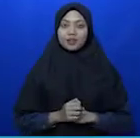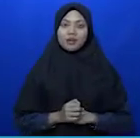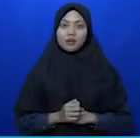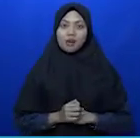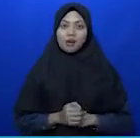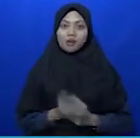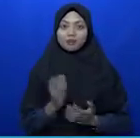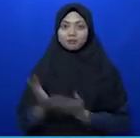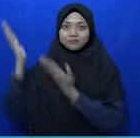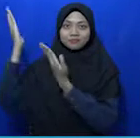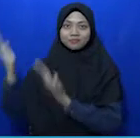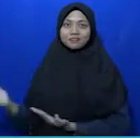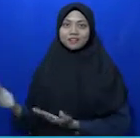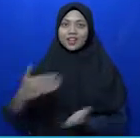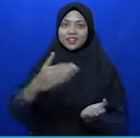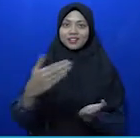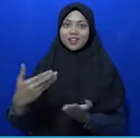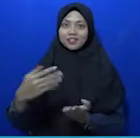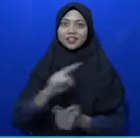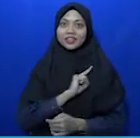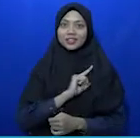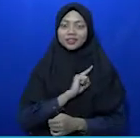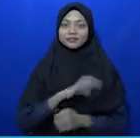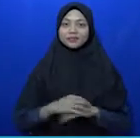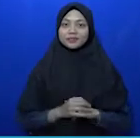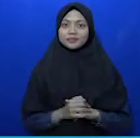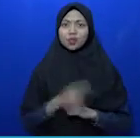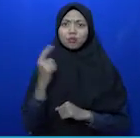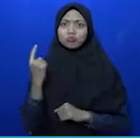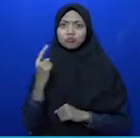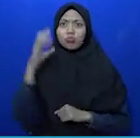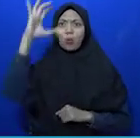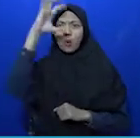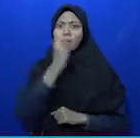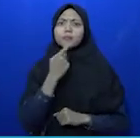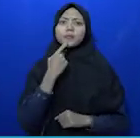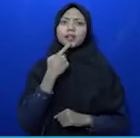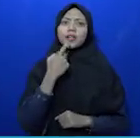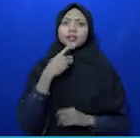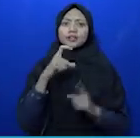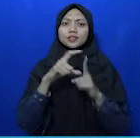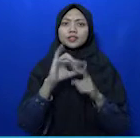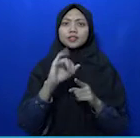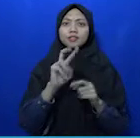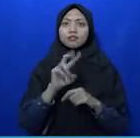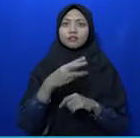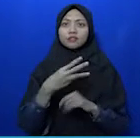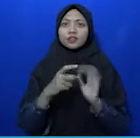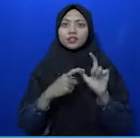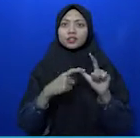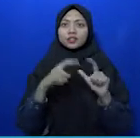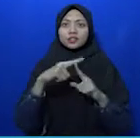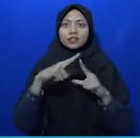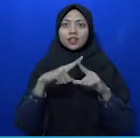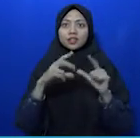Ini profil beliau, jadi beliau sangat paham sekali soal divestasi Freeport ini, dan rekan-rekan nanti